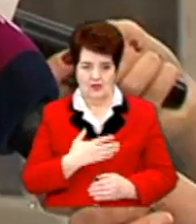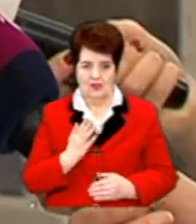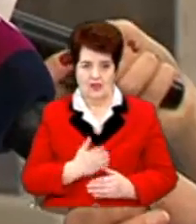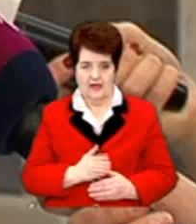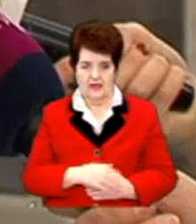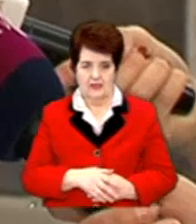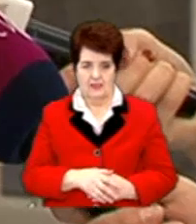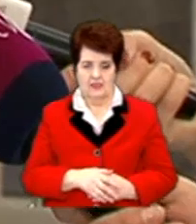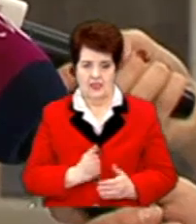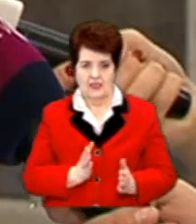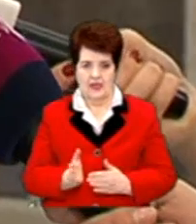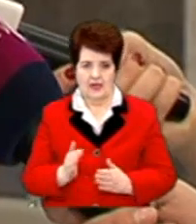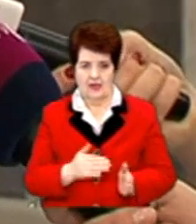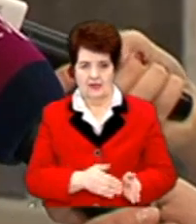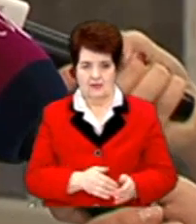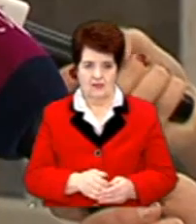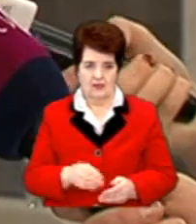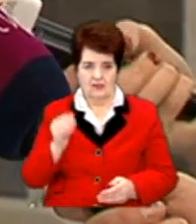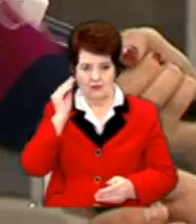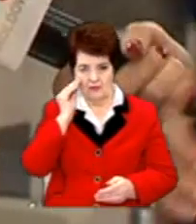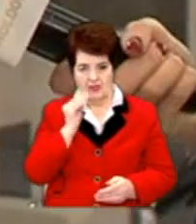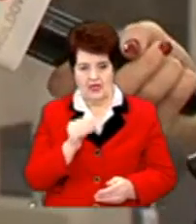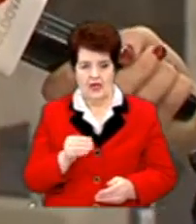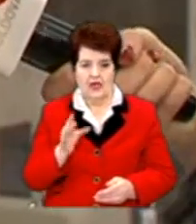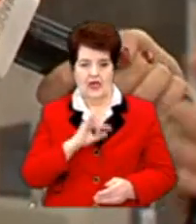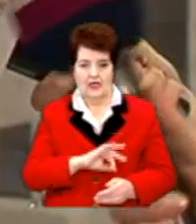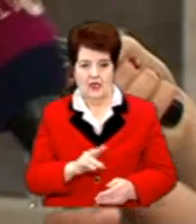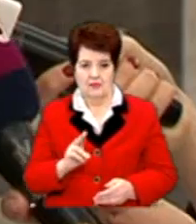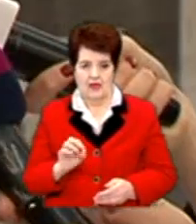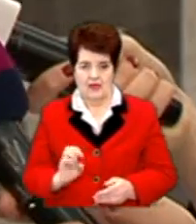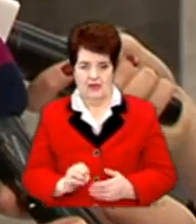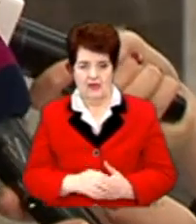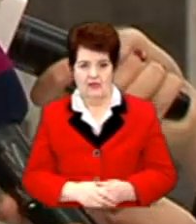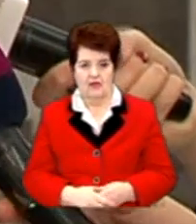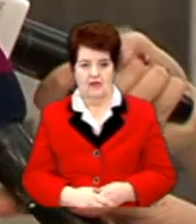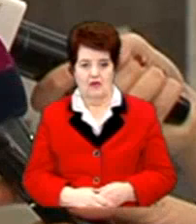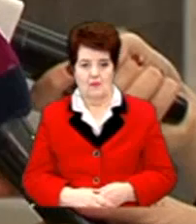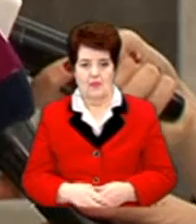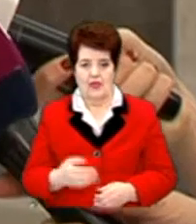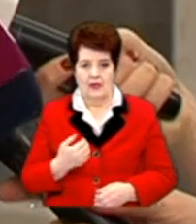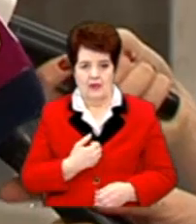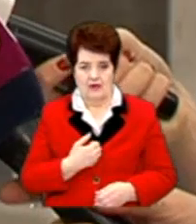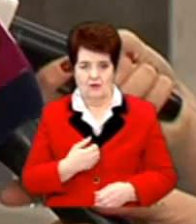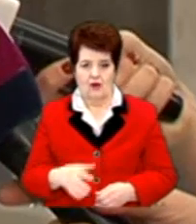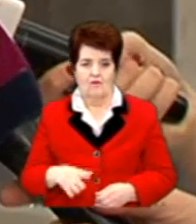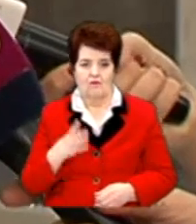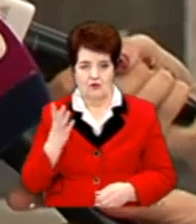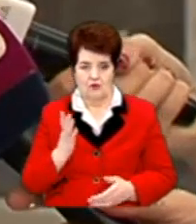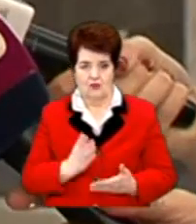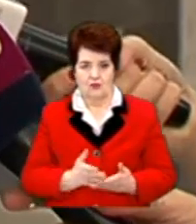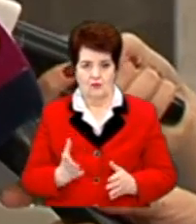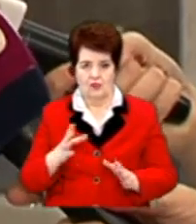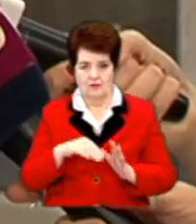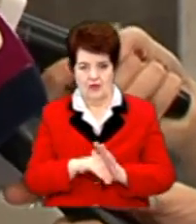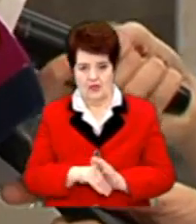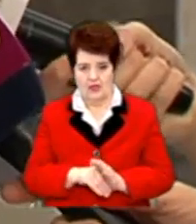este direcționat spre scopuri caritabile. De ce m-ați zis? Eu am fost și sunt